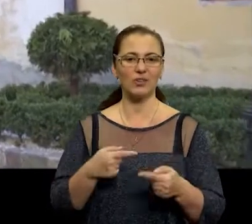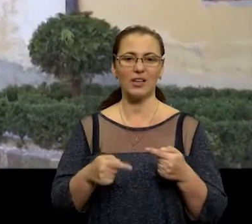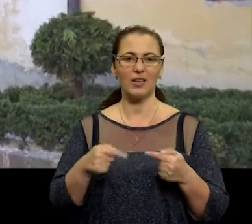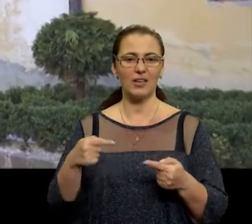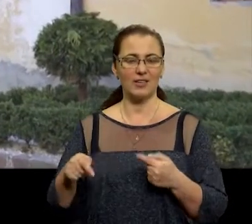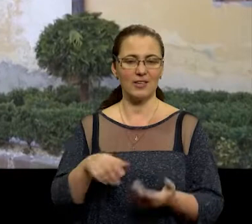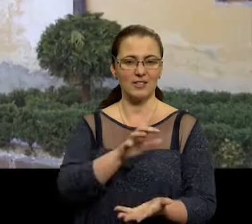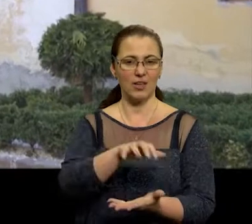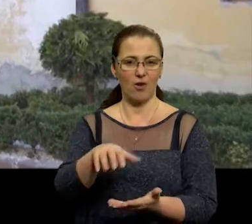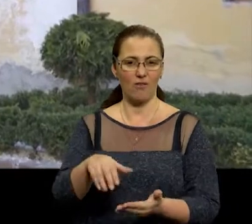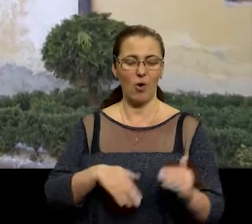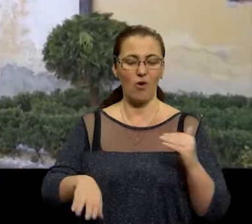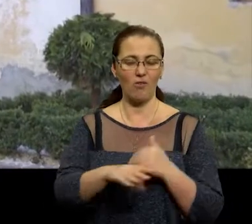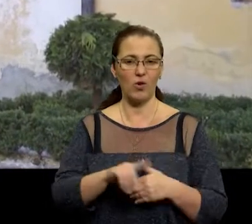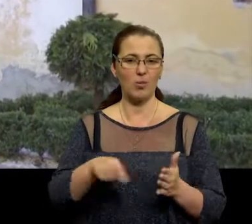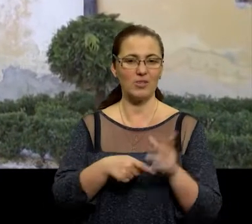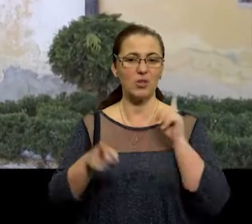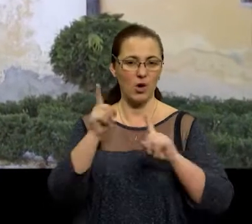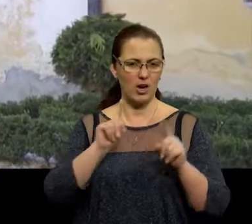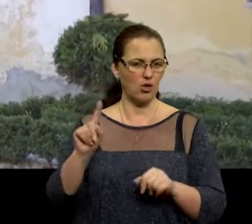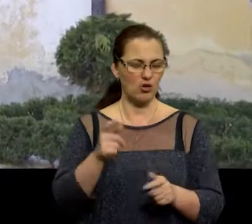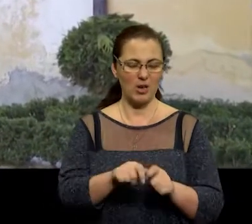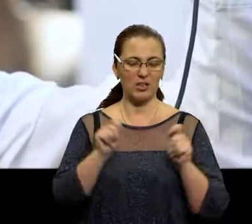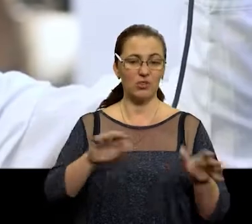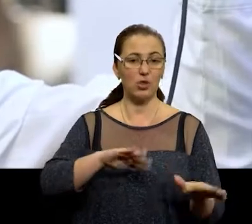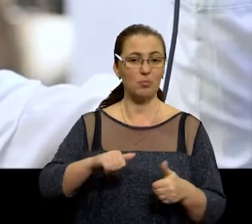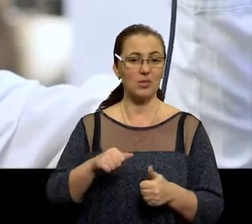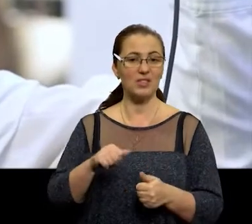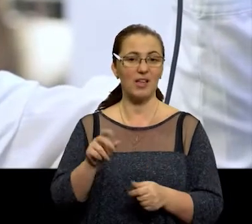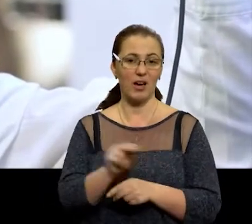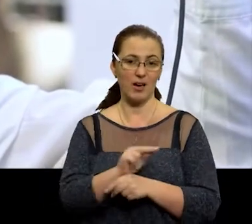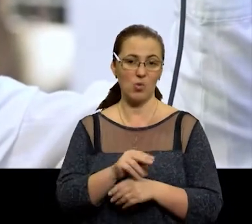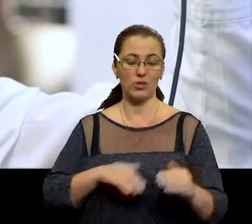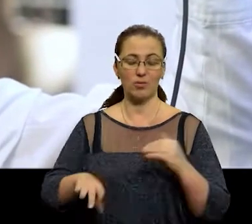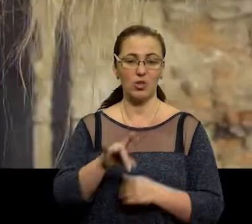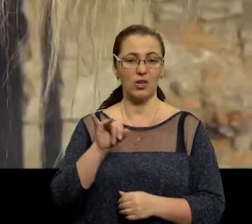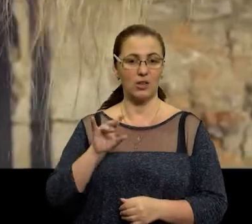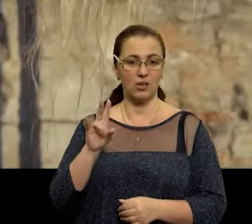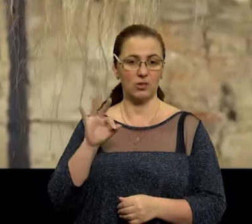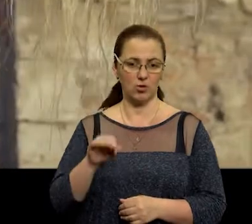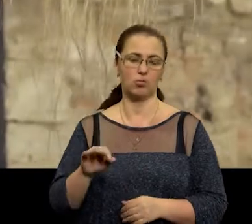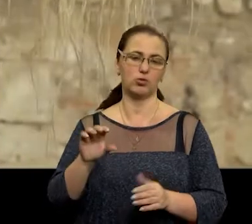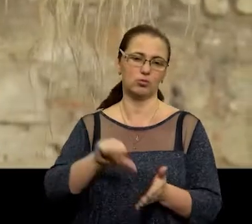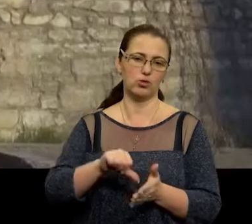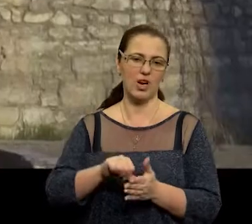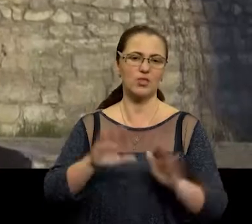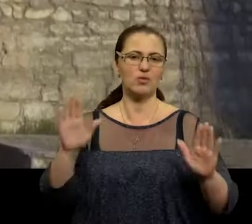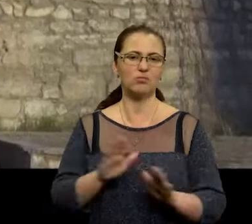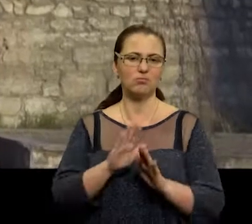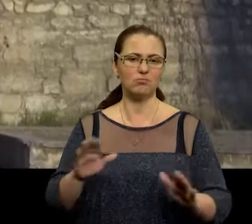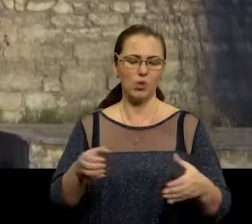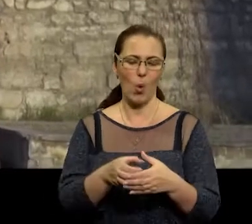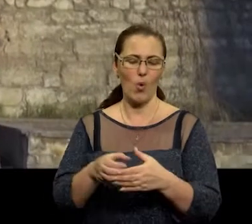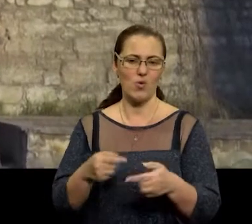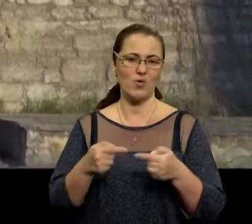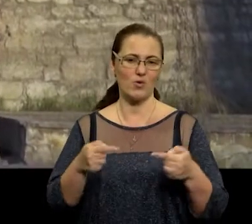локаціях – у дворику ратуші, який вперше відкриють після ремонту, та на площі ринок виступати гратимуть музичні гурти «Пікардійська терція»,